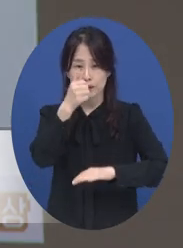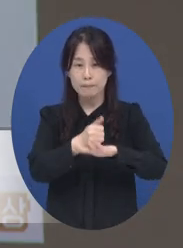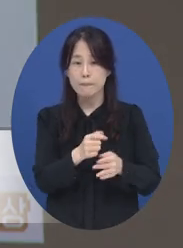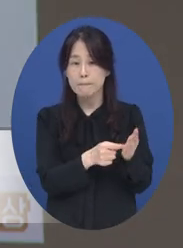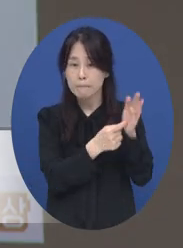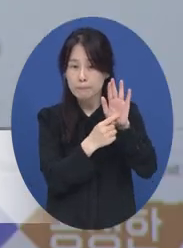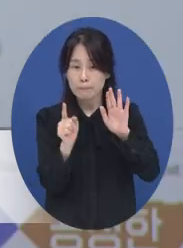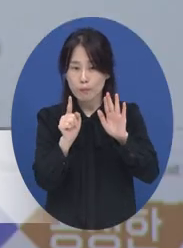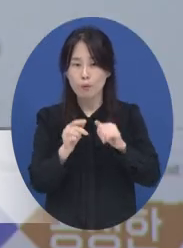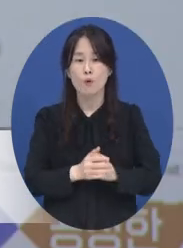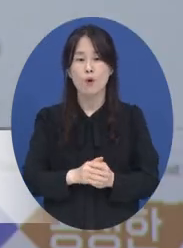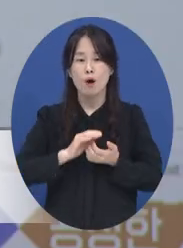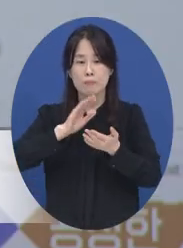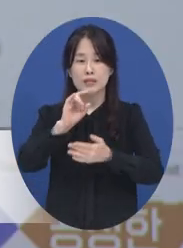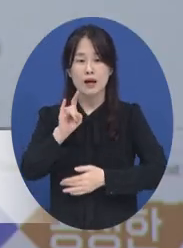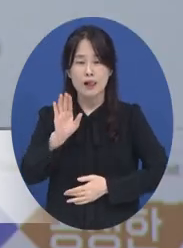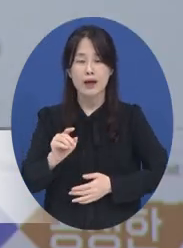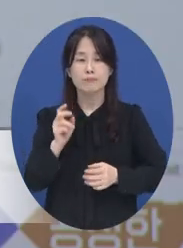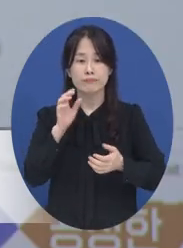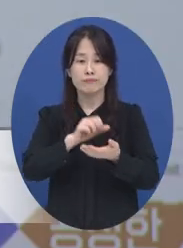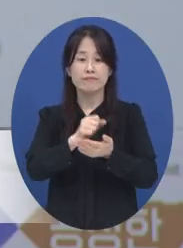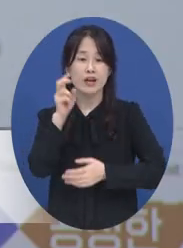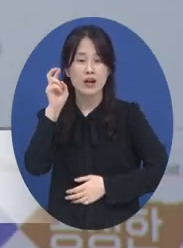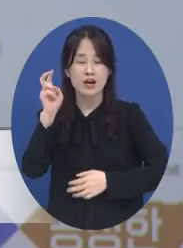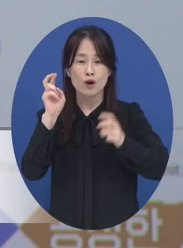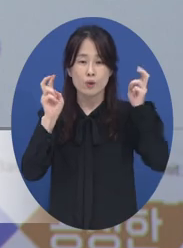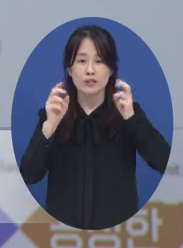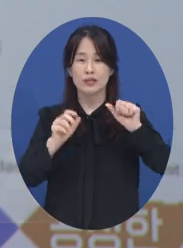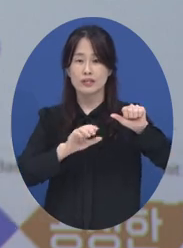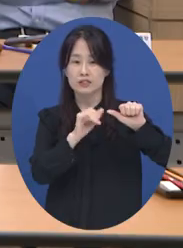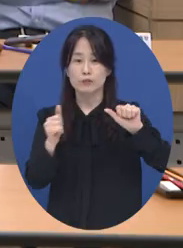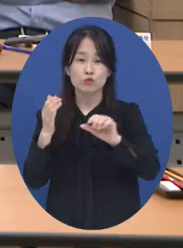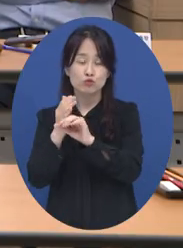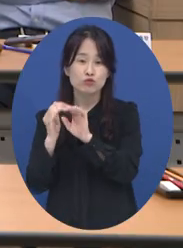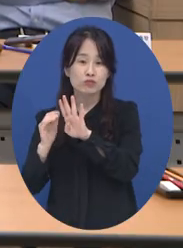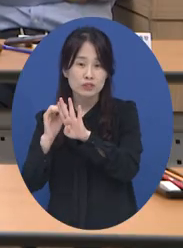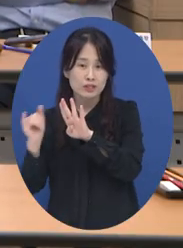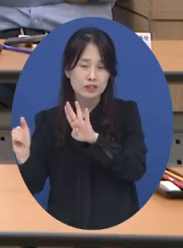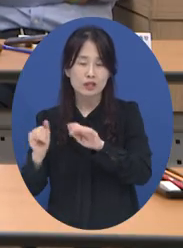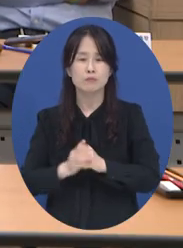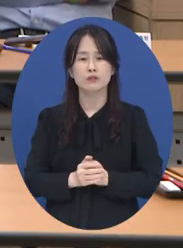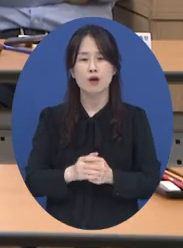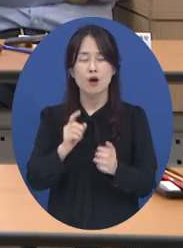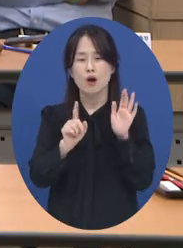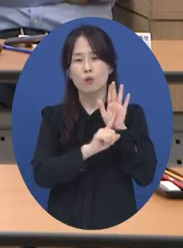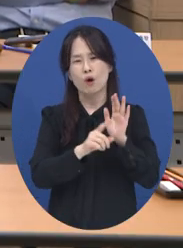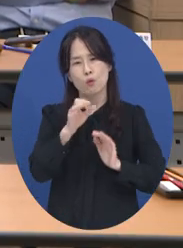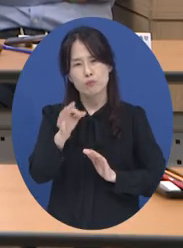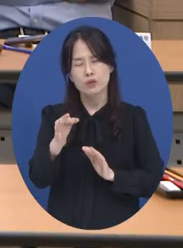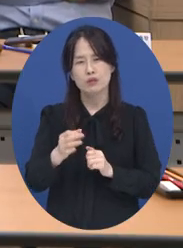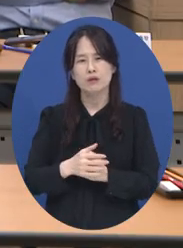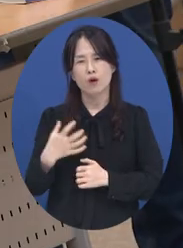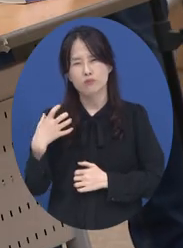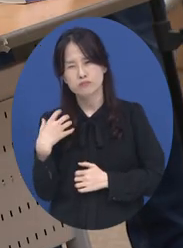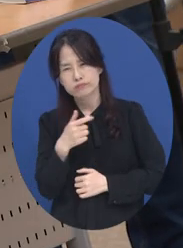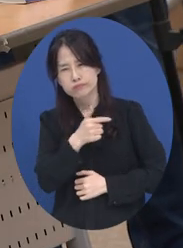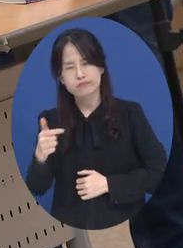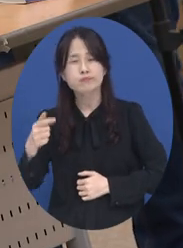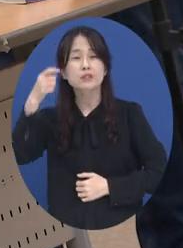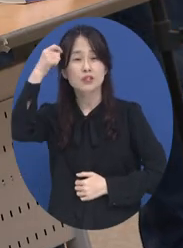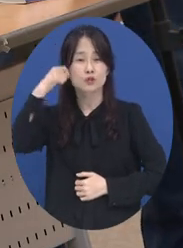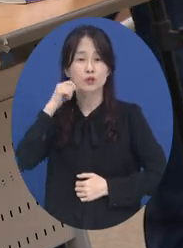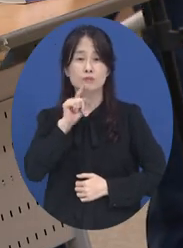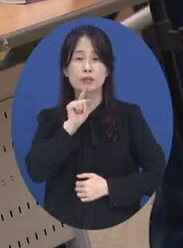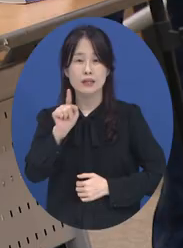결과가 발표되었는데 수도권 배달앱 가능 점주 5명 중 4명은 페달 입사의 지급하고 있는 광고 비아 수조에 부담을 크게